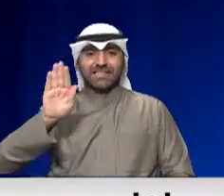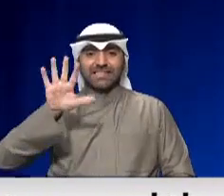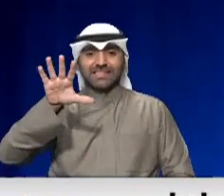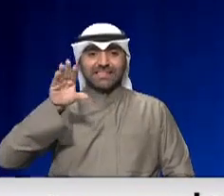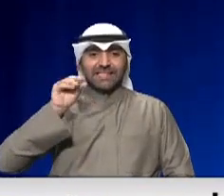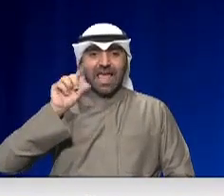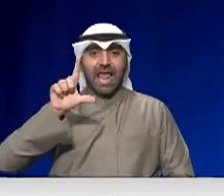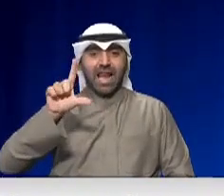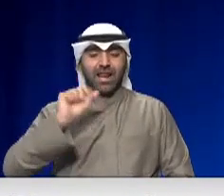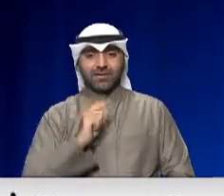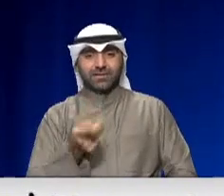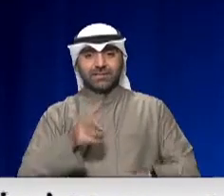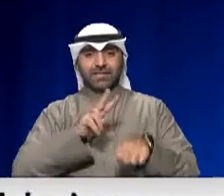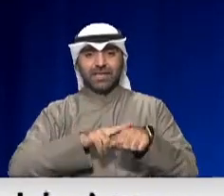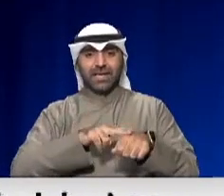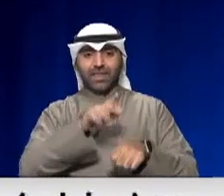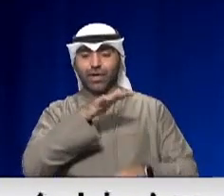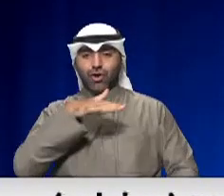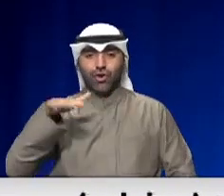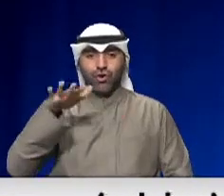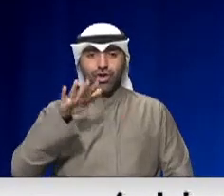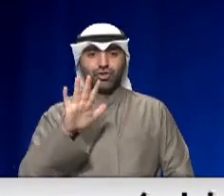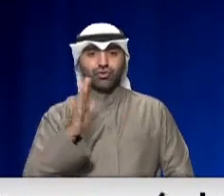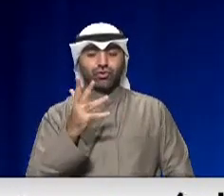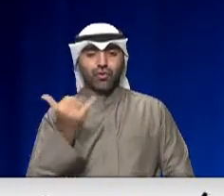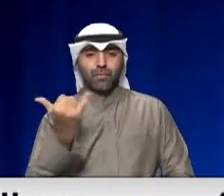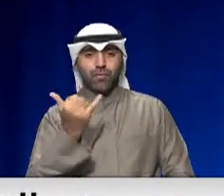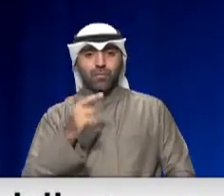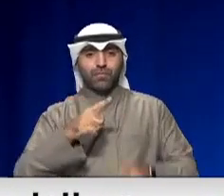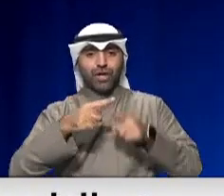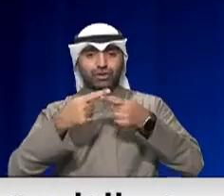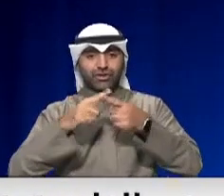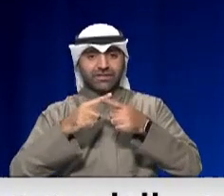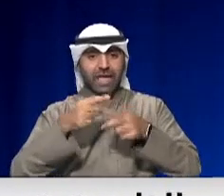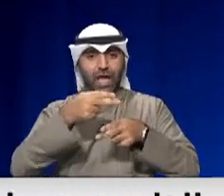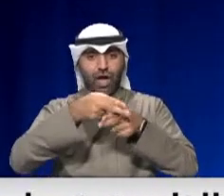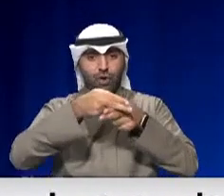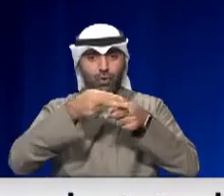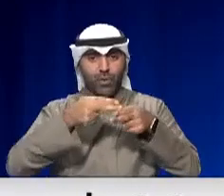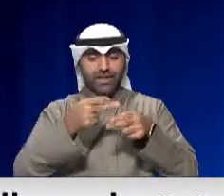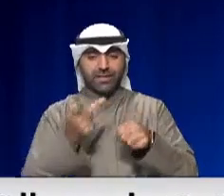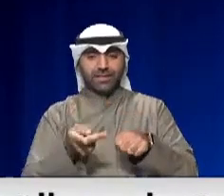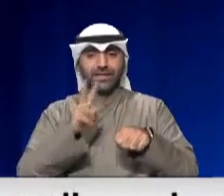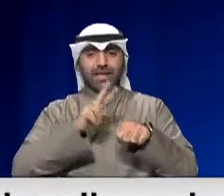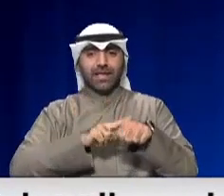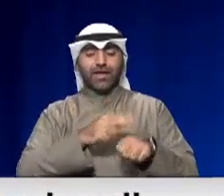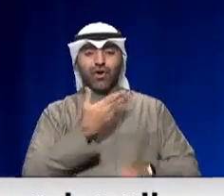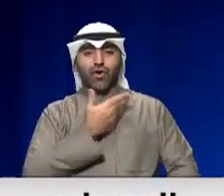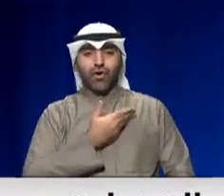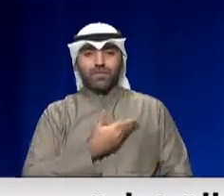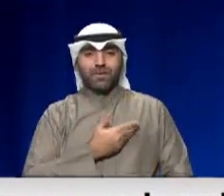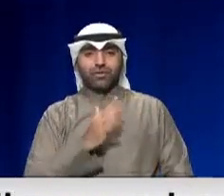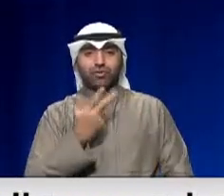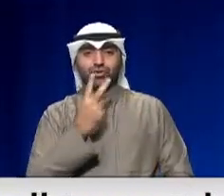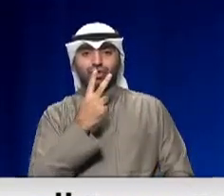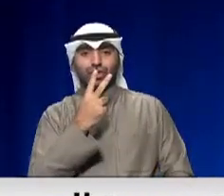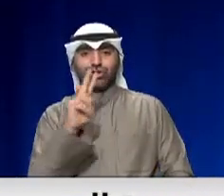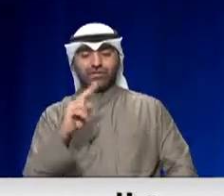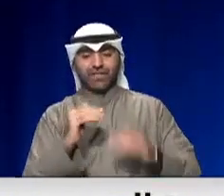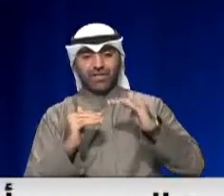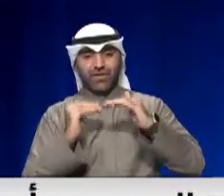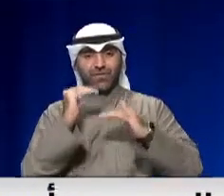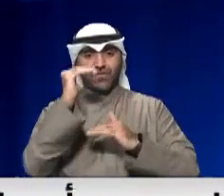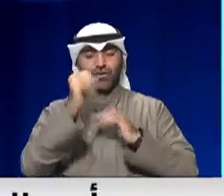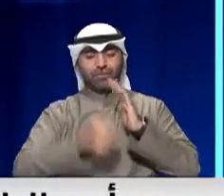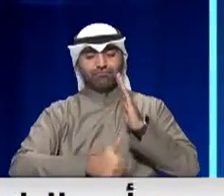أن يكون طالب القيد كويتي الجنسية وفقا للقانون، وأن يكون بالغ من العمر 20 سنة